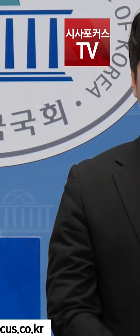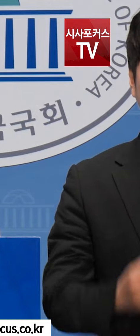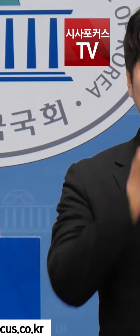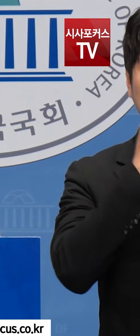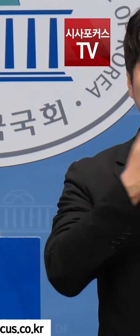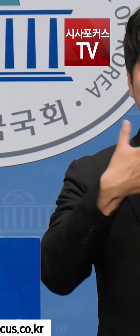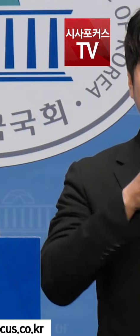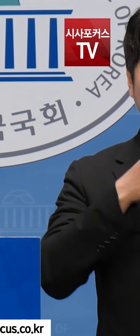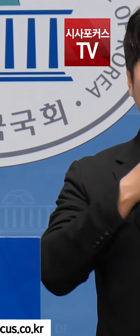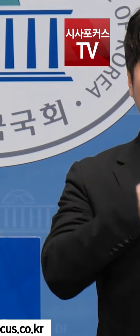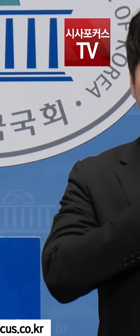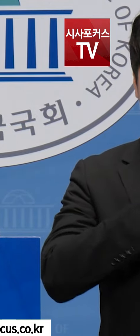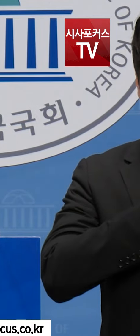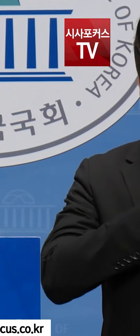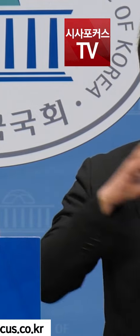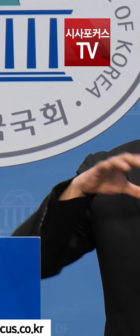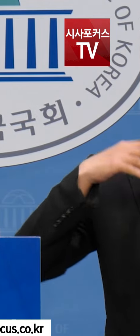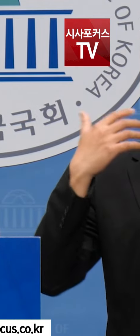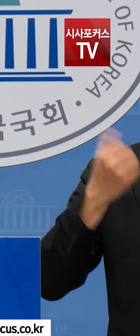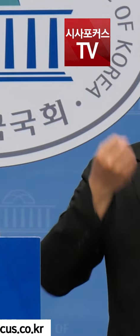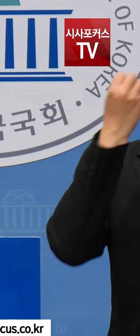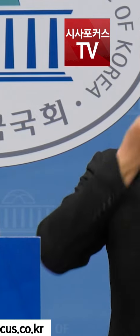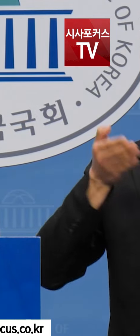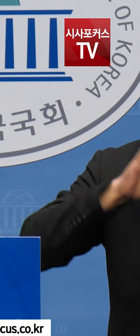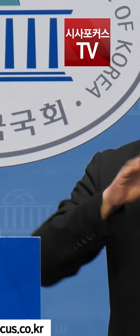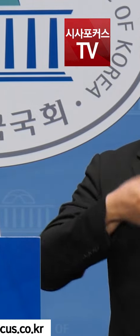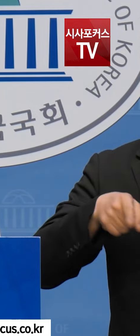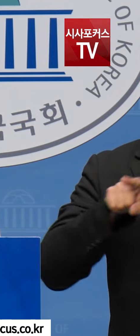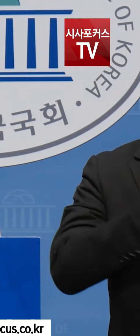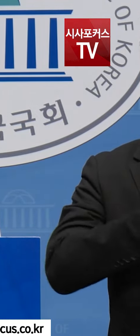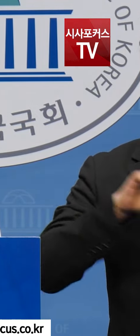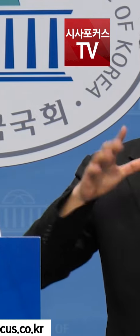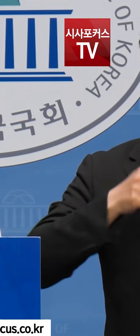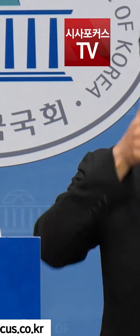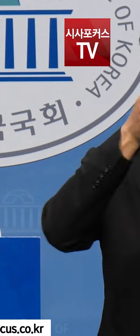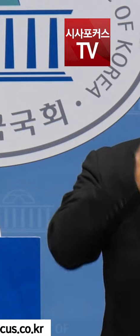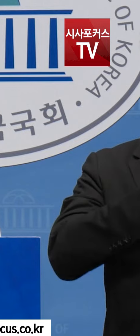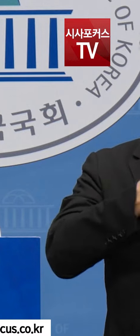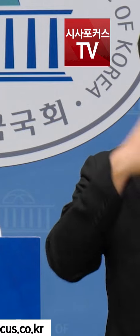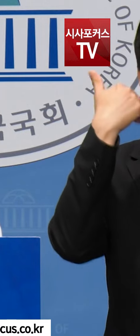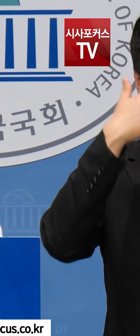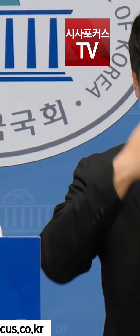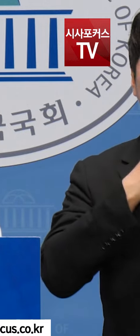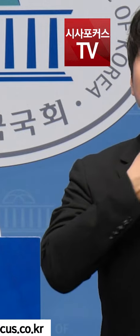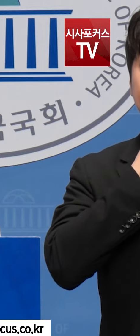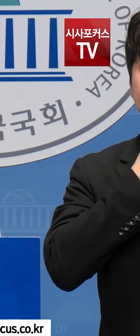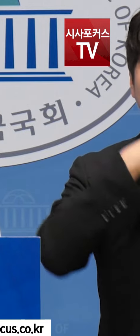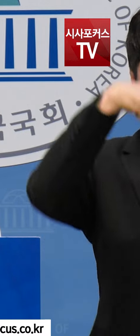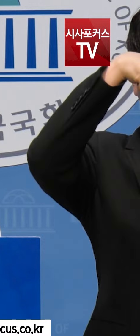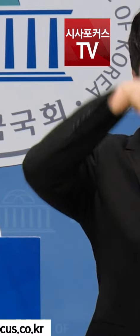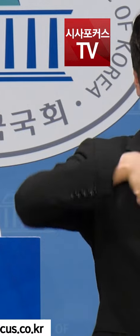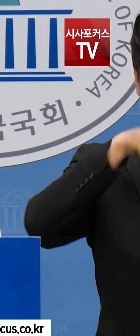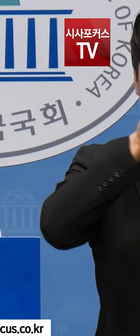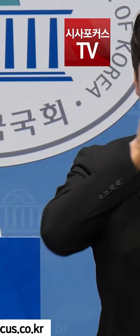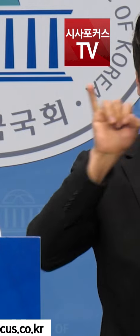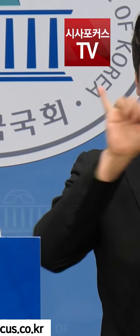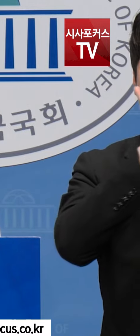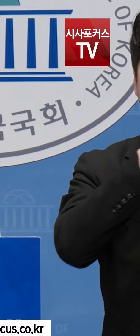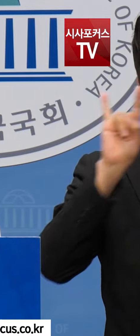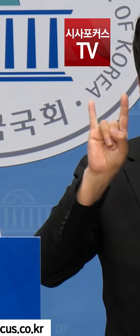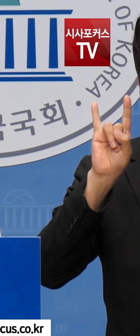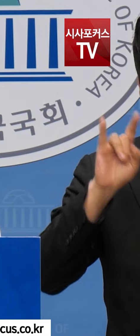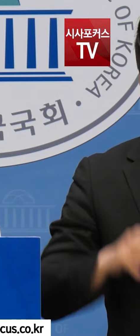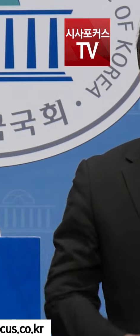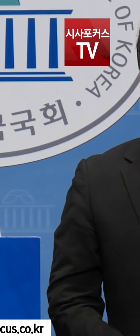민주당원은 개혁국회 개혁의장으로 추미애 당선인을 원합니다. 22대 총선은 윤석열